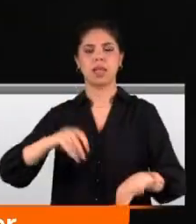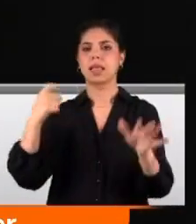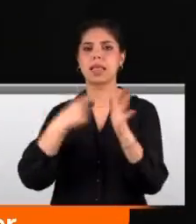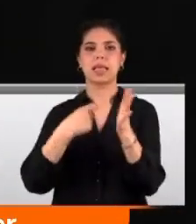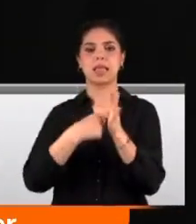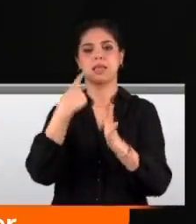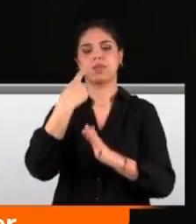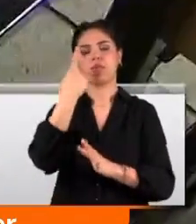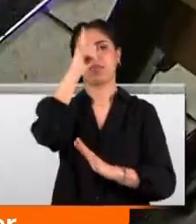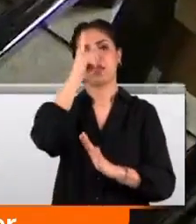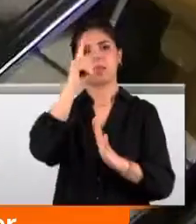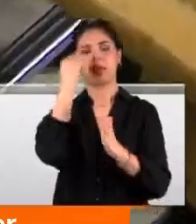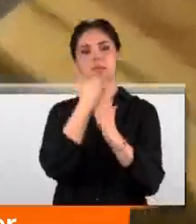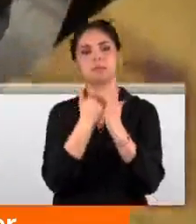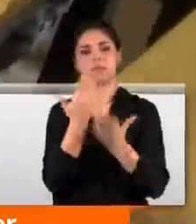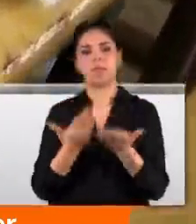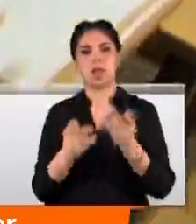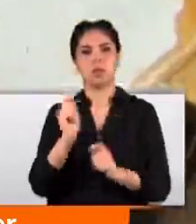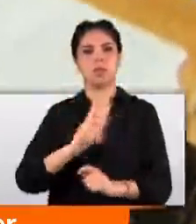isimlerin üzerinde tek tek duruyor.